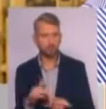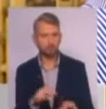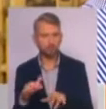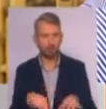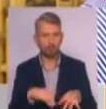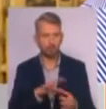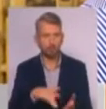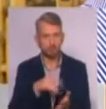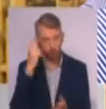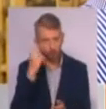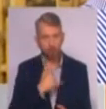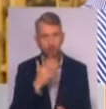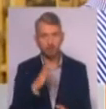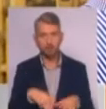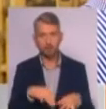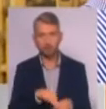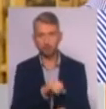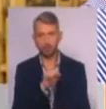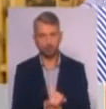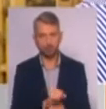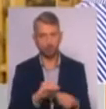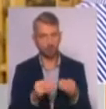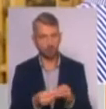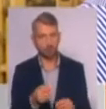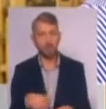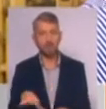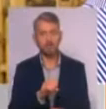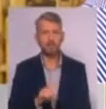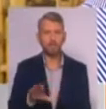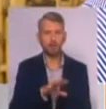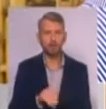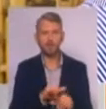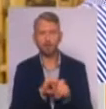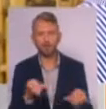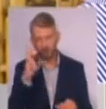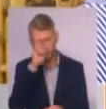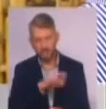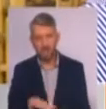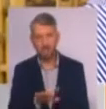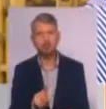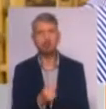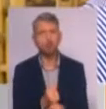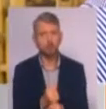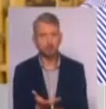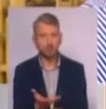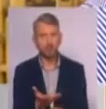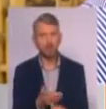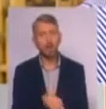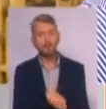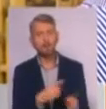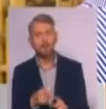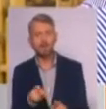Київ, у нас буде дійсно транспортний колапс. І, в принципі, вся Європа, всі розвинуті країни йдуть до того, щоб переходити